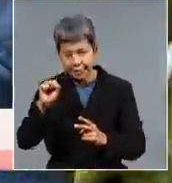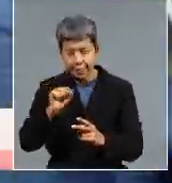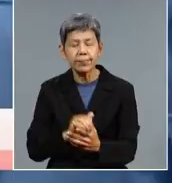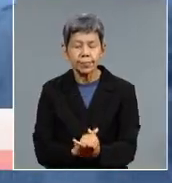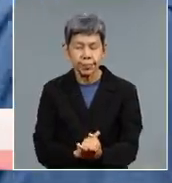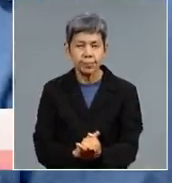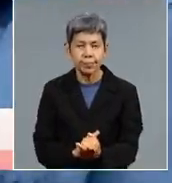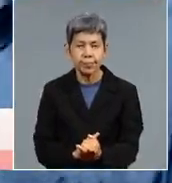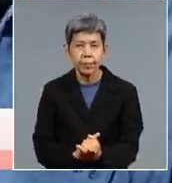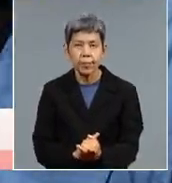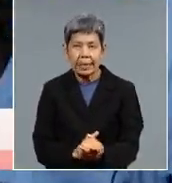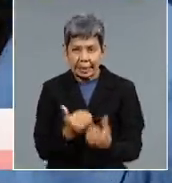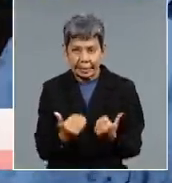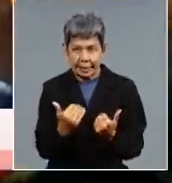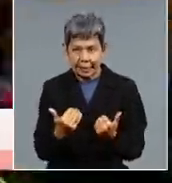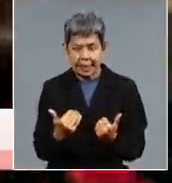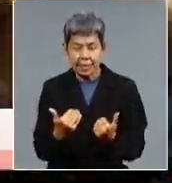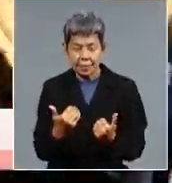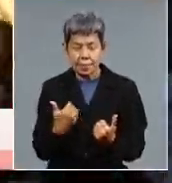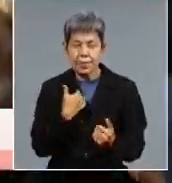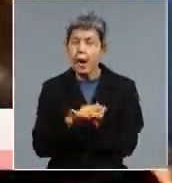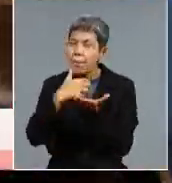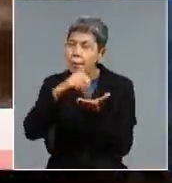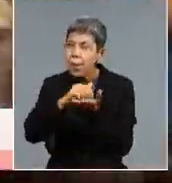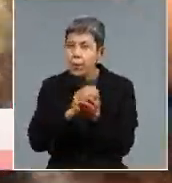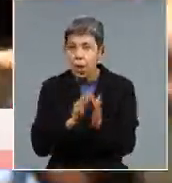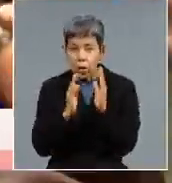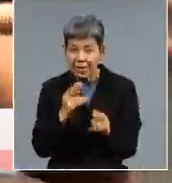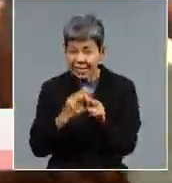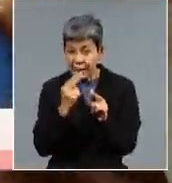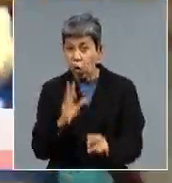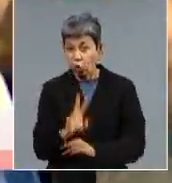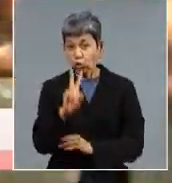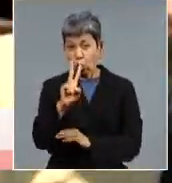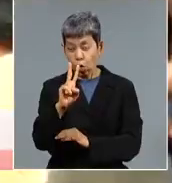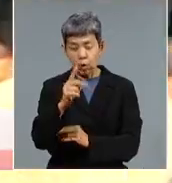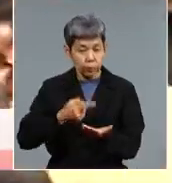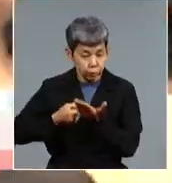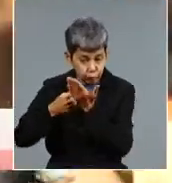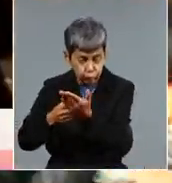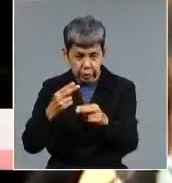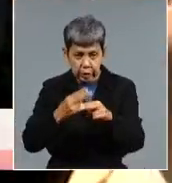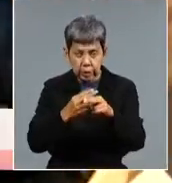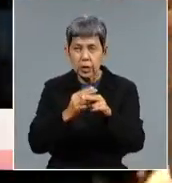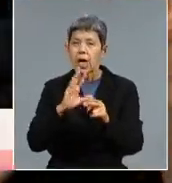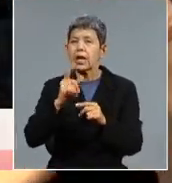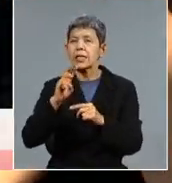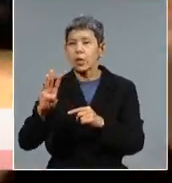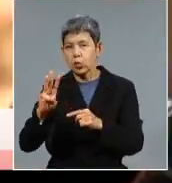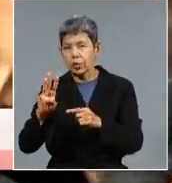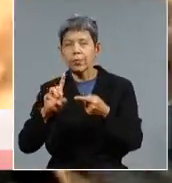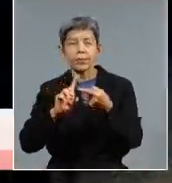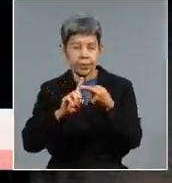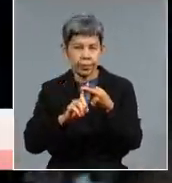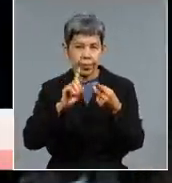มหรือว่า DESล่าสุดมีรายงานว่า2รายชื่อที่พลเอกประวิตรส่งไปก็คือคุณชัยวุฒิธนาคมานุส